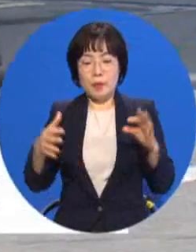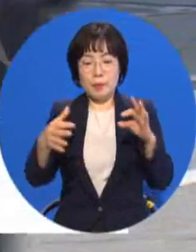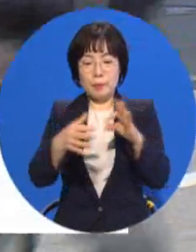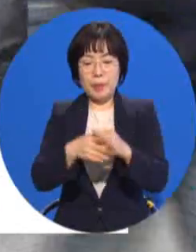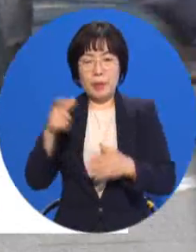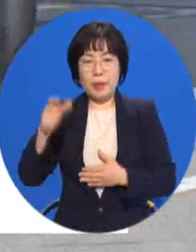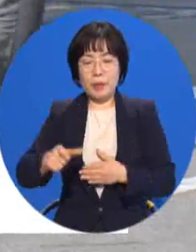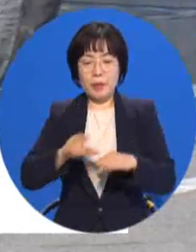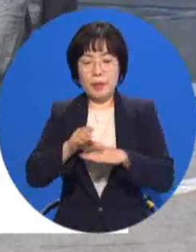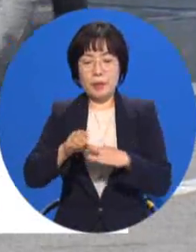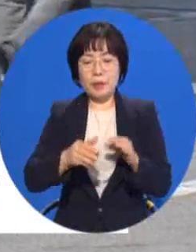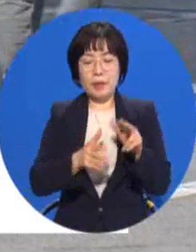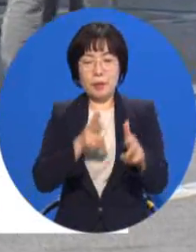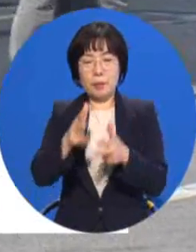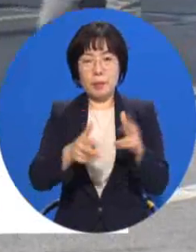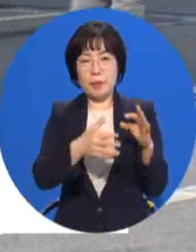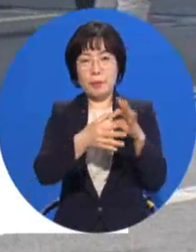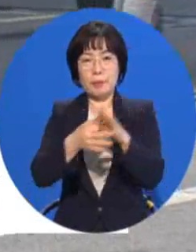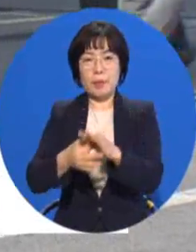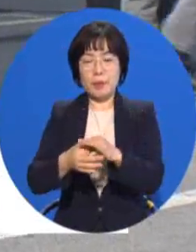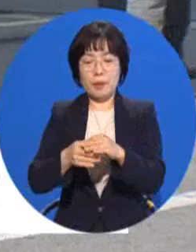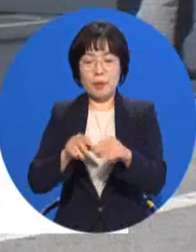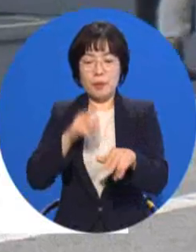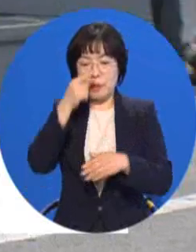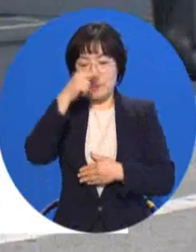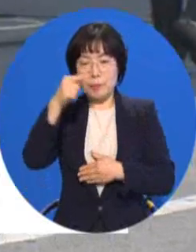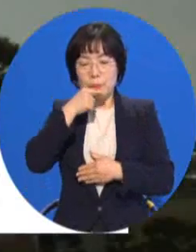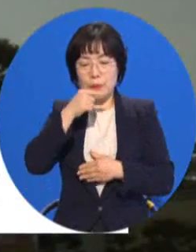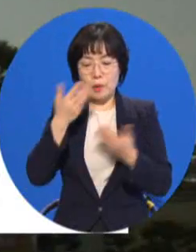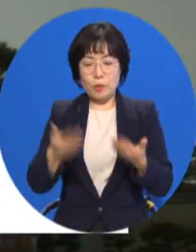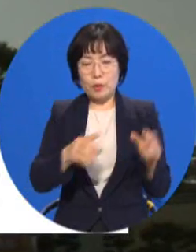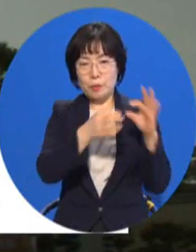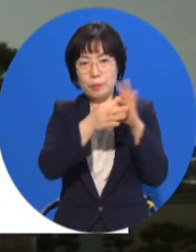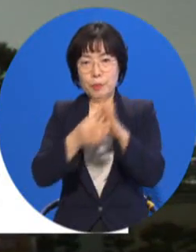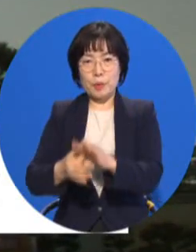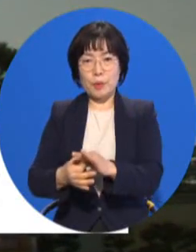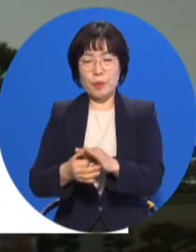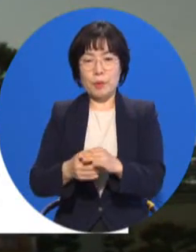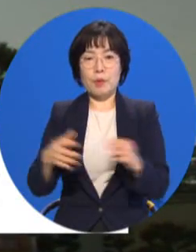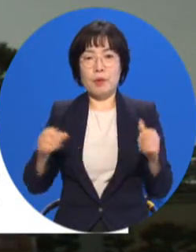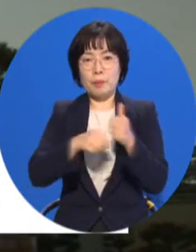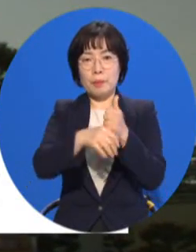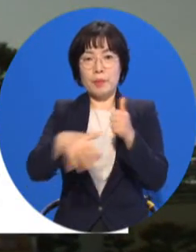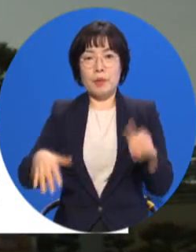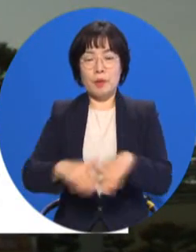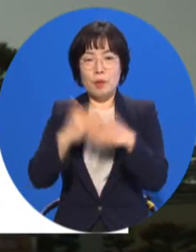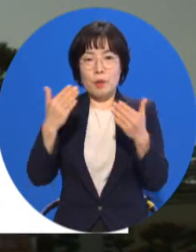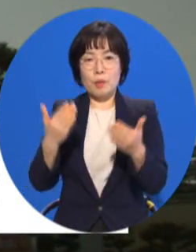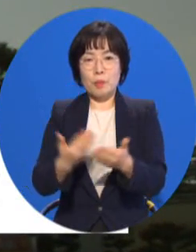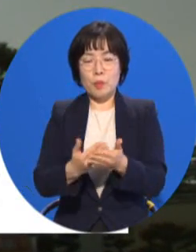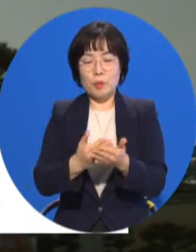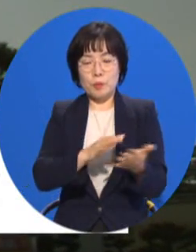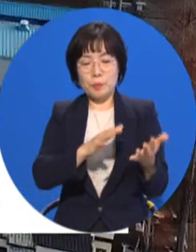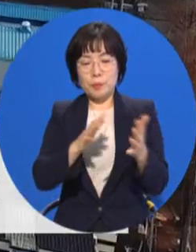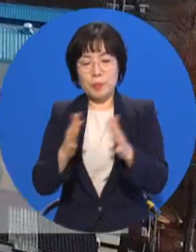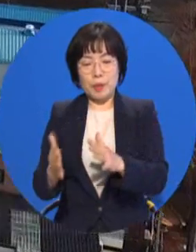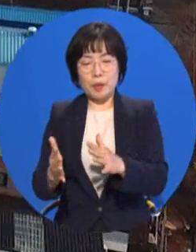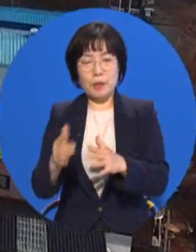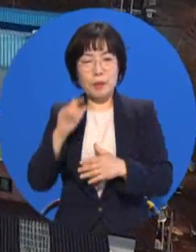강한 자동차 산업의 특성상 기아차의 휴업이 장기화될 경우 영세 협력업체들은 큰 타격이